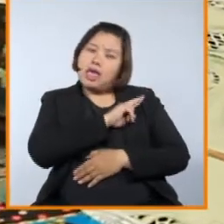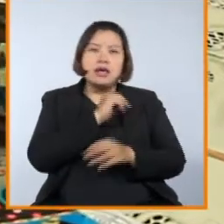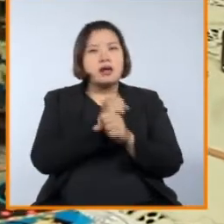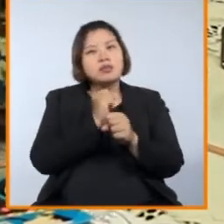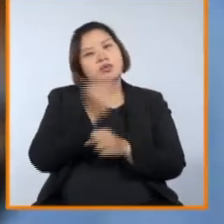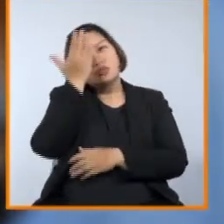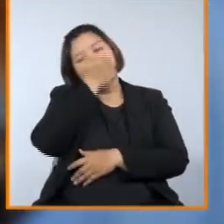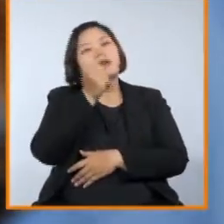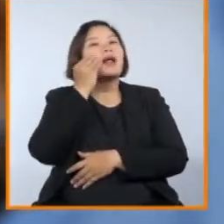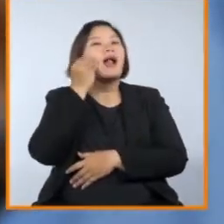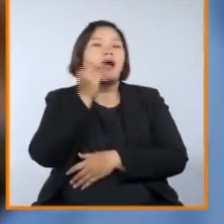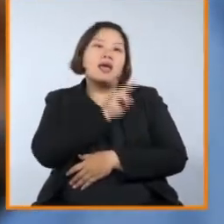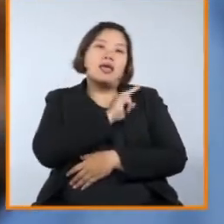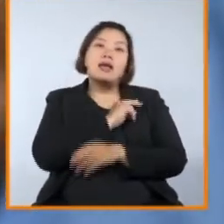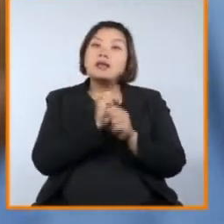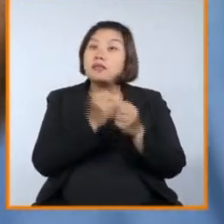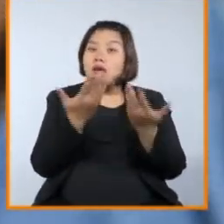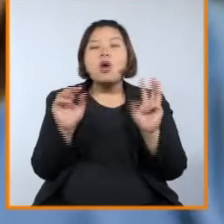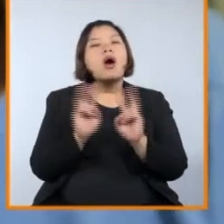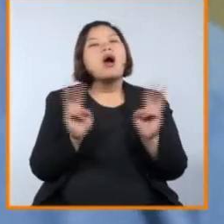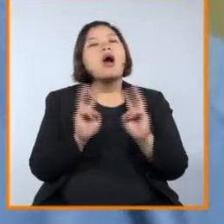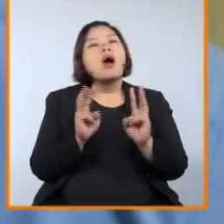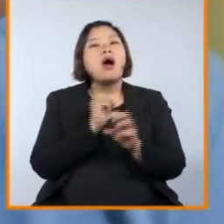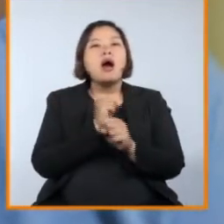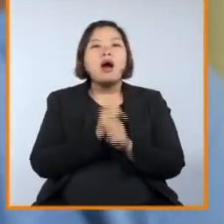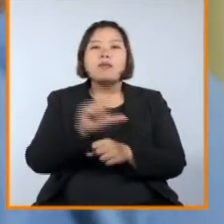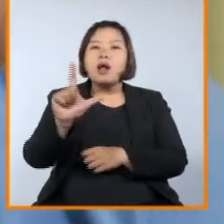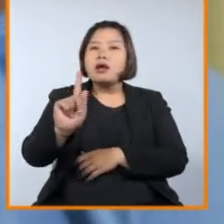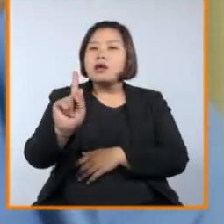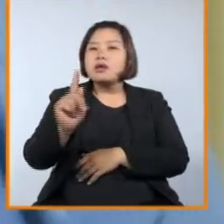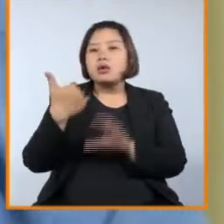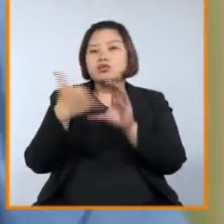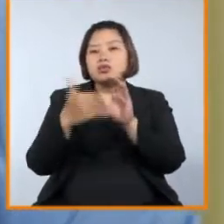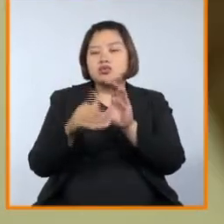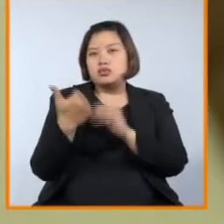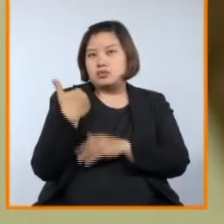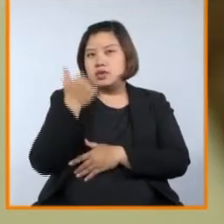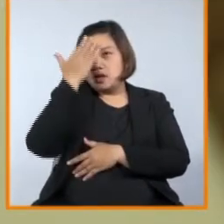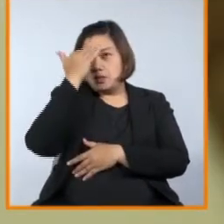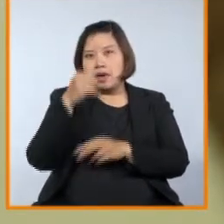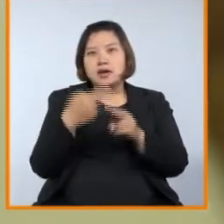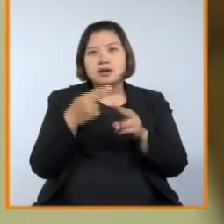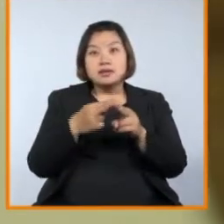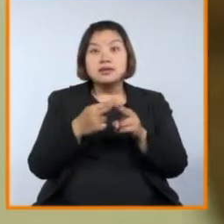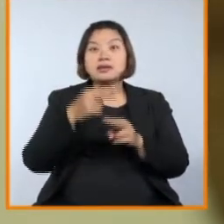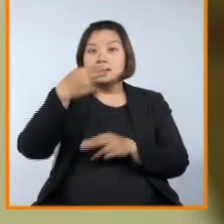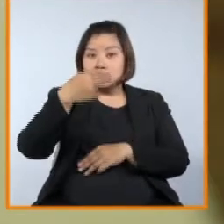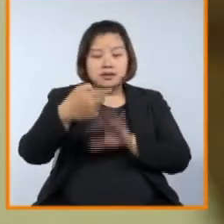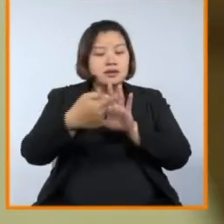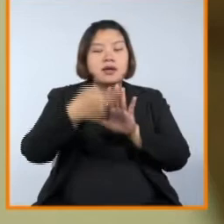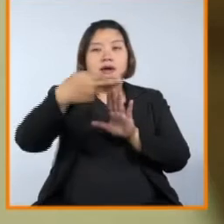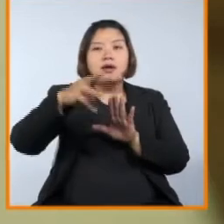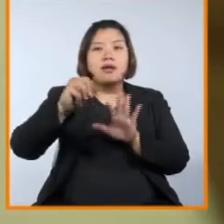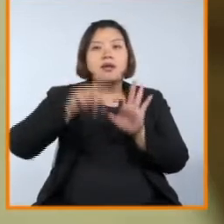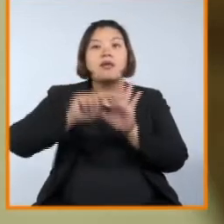ซเชียลเธอจึงใช้เวลาว่างในการวาดสติกเกอร์เพื่อส่งขายให้กับไลน์แอปพลิเคชันที่มีชื่อว่าน้องเหม่งโดยมีแรงบันดาลใจมาจ